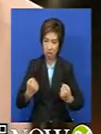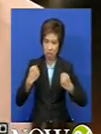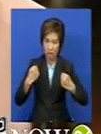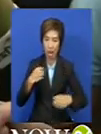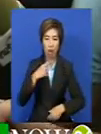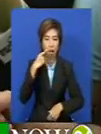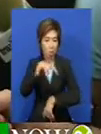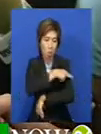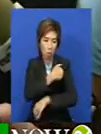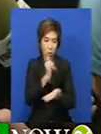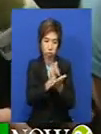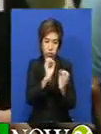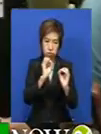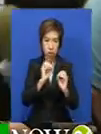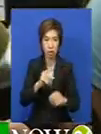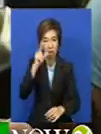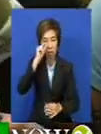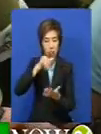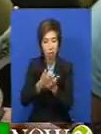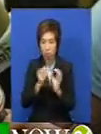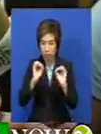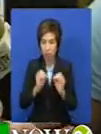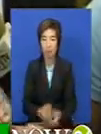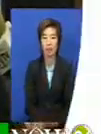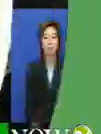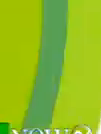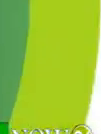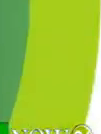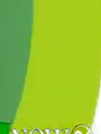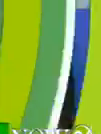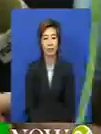าบาลไม่เคยเป็นลมด้วยเดี๋ยวไปดูความฟิตพลเอกประวิตรซะหน่อยฮะ